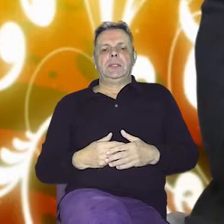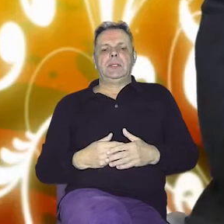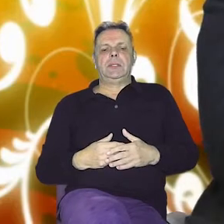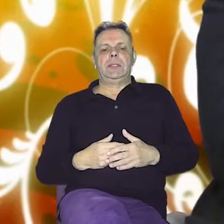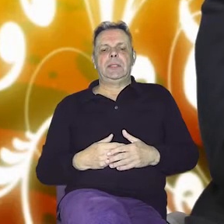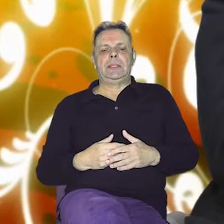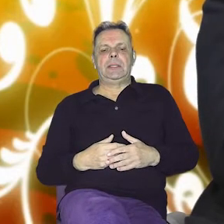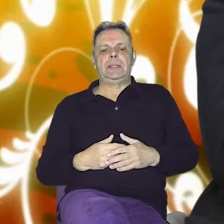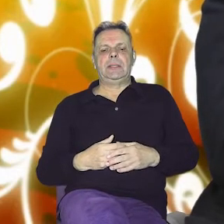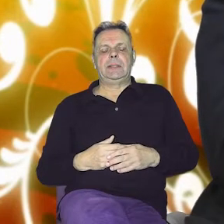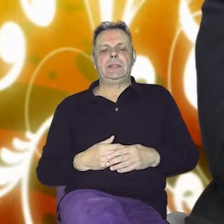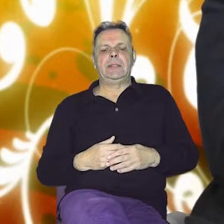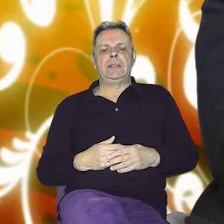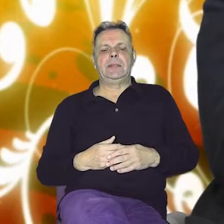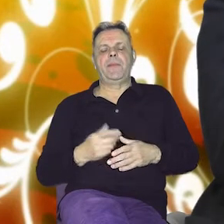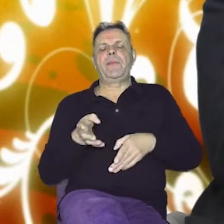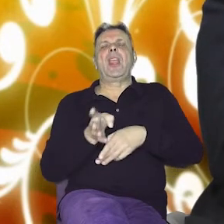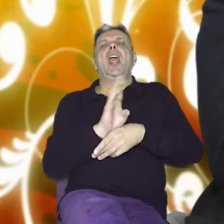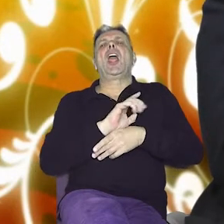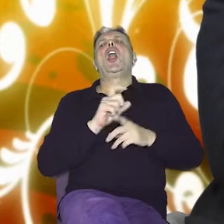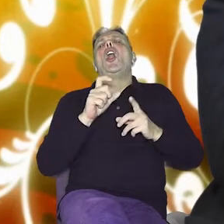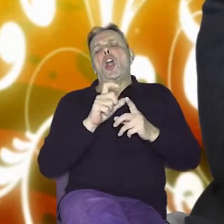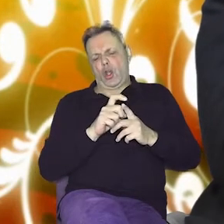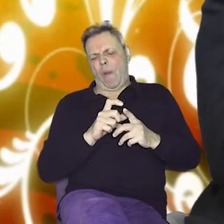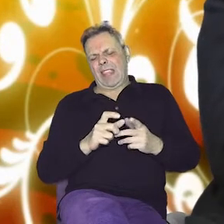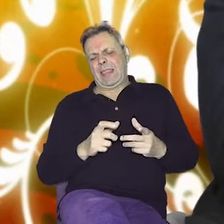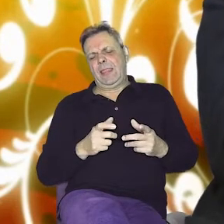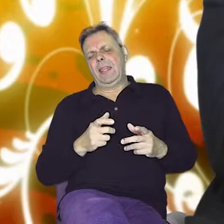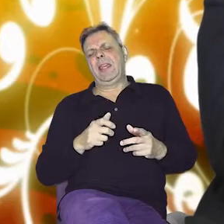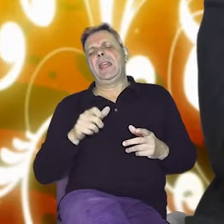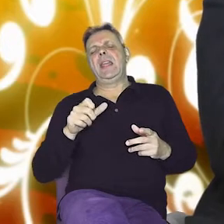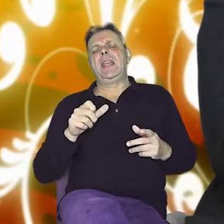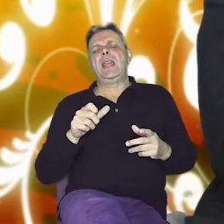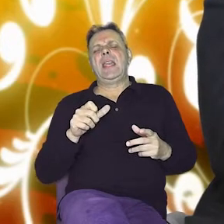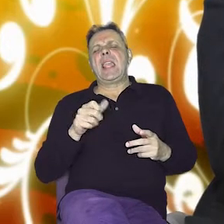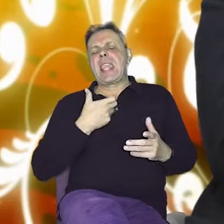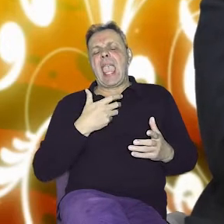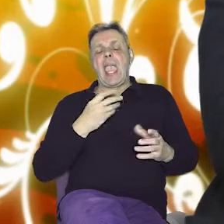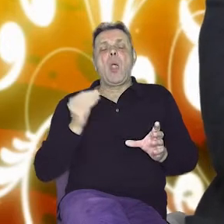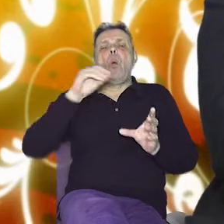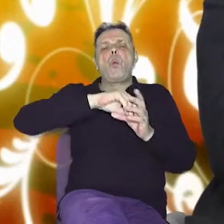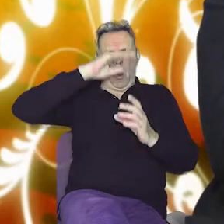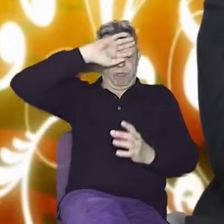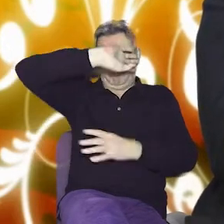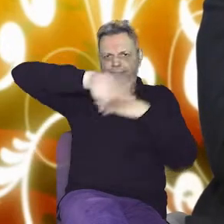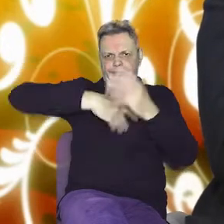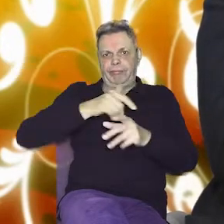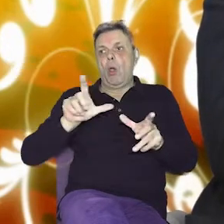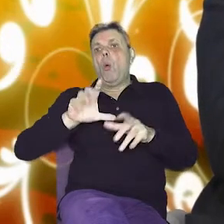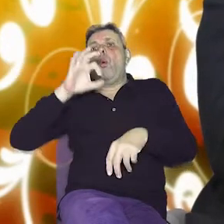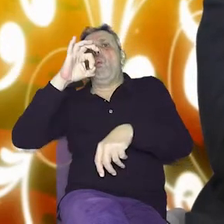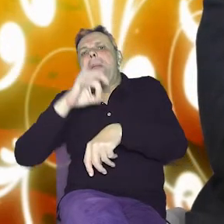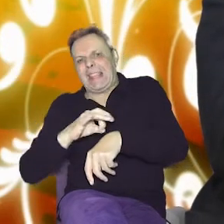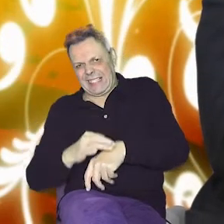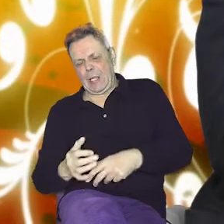Ovako, ovoga, COVID nažalost je uneo pomutnju ne samo u medicinu, nego